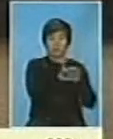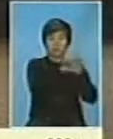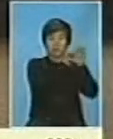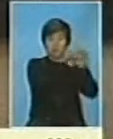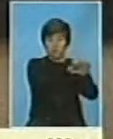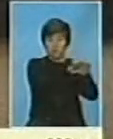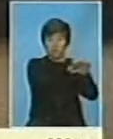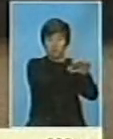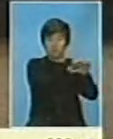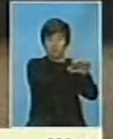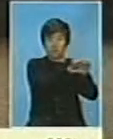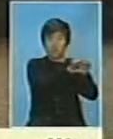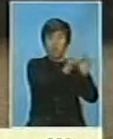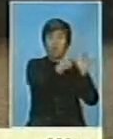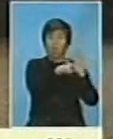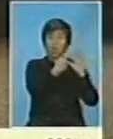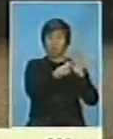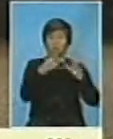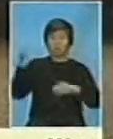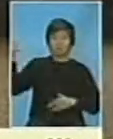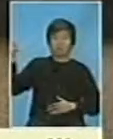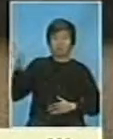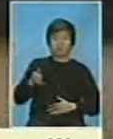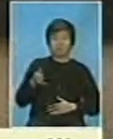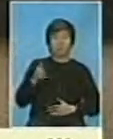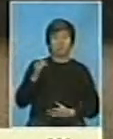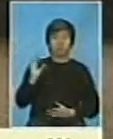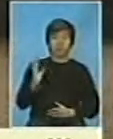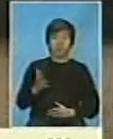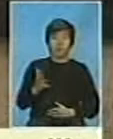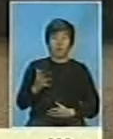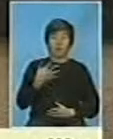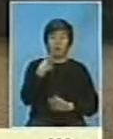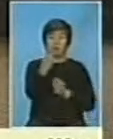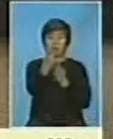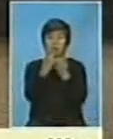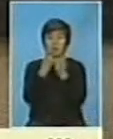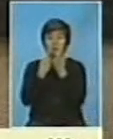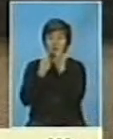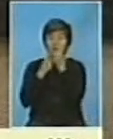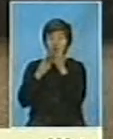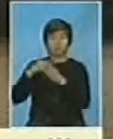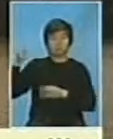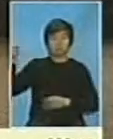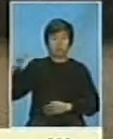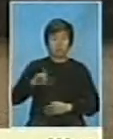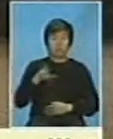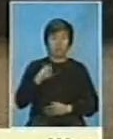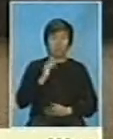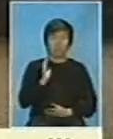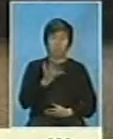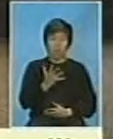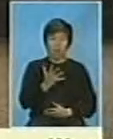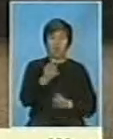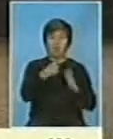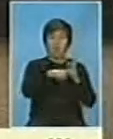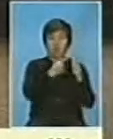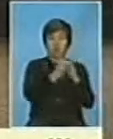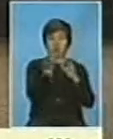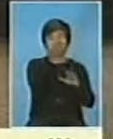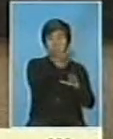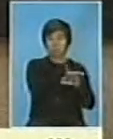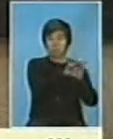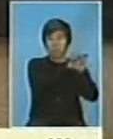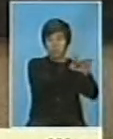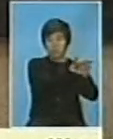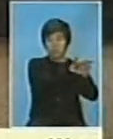หตุผลที่ไม่อาจมาตอบคำถามของคณะกรรมการซักถามในสภาแห่งนี้เมื่อวันที่30เ